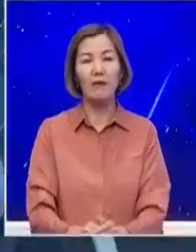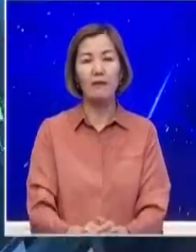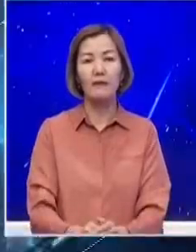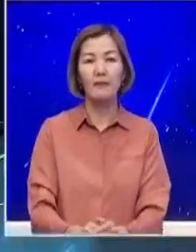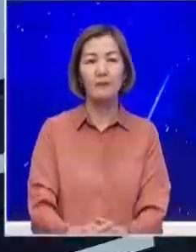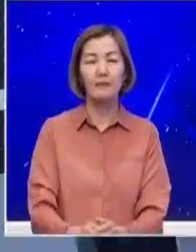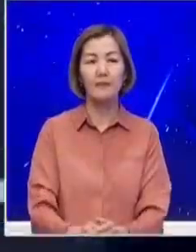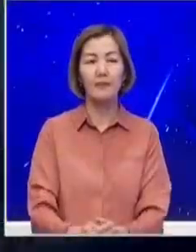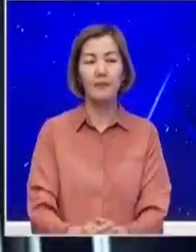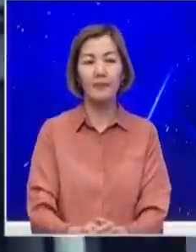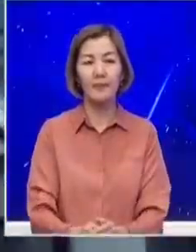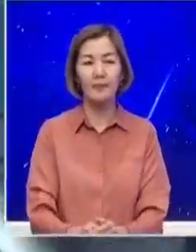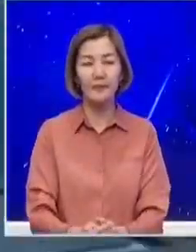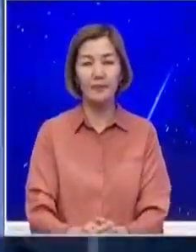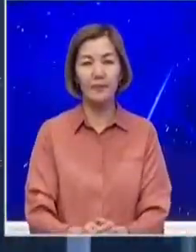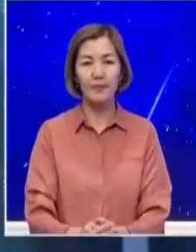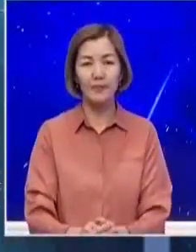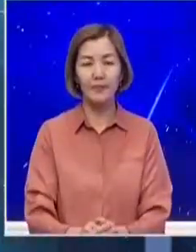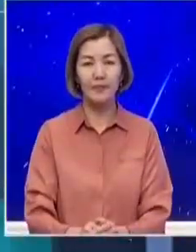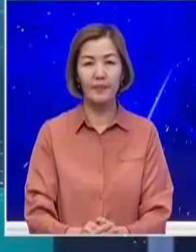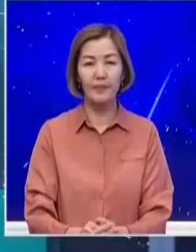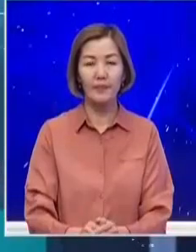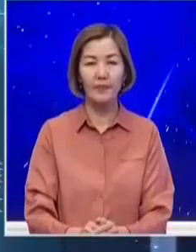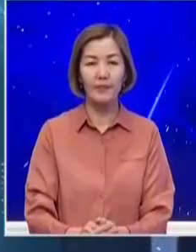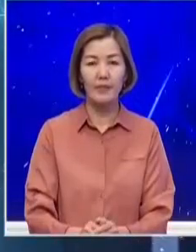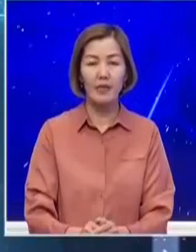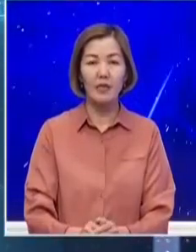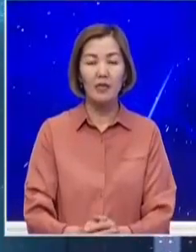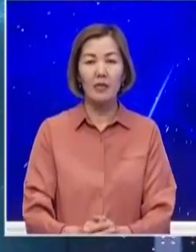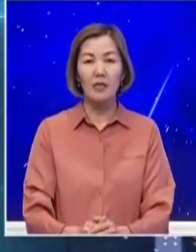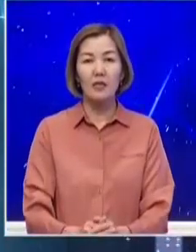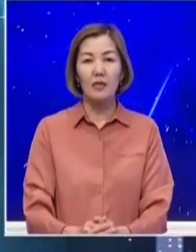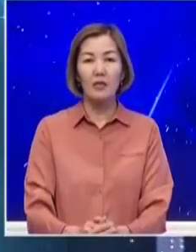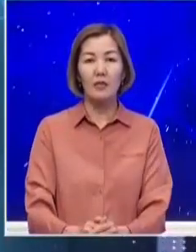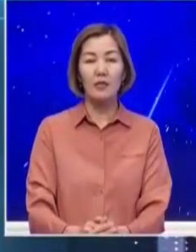Шалқар Нұрмұхамбет, Абзал Нүсіп, Жетісу арнасы, Талдықорған.